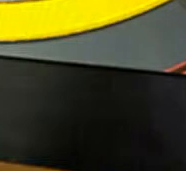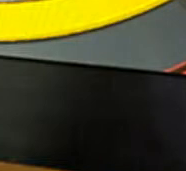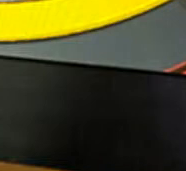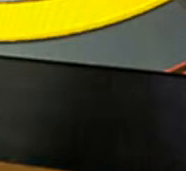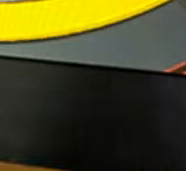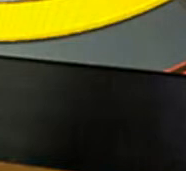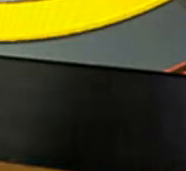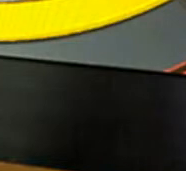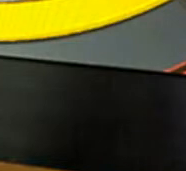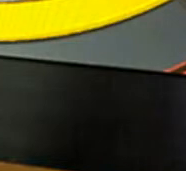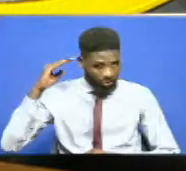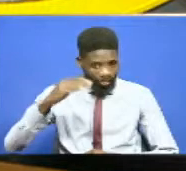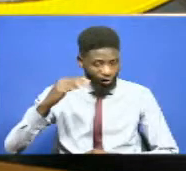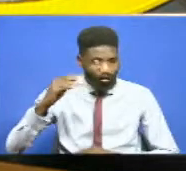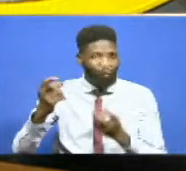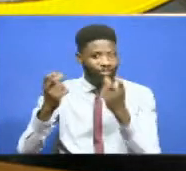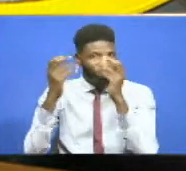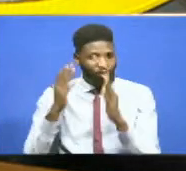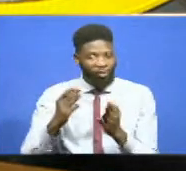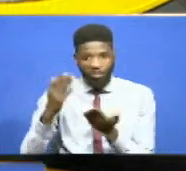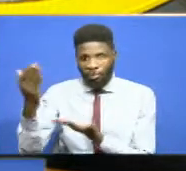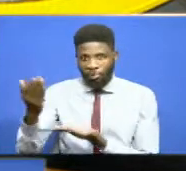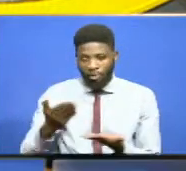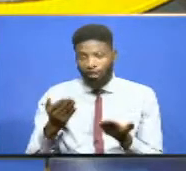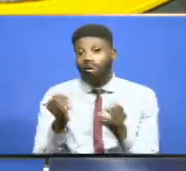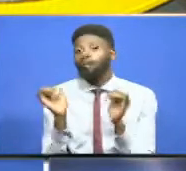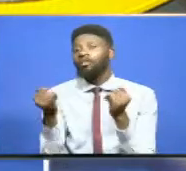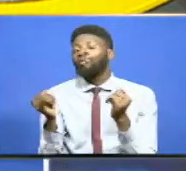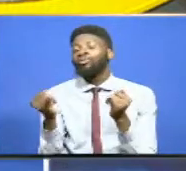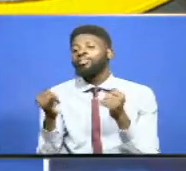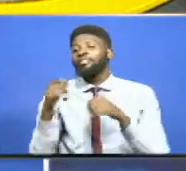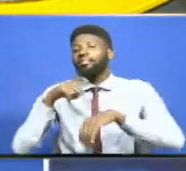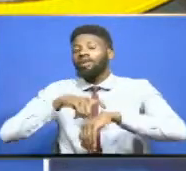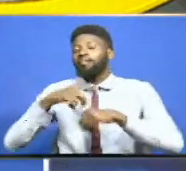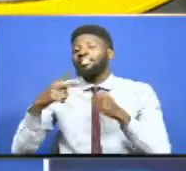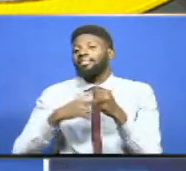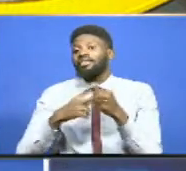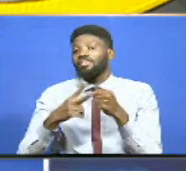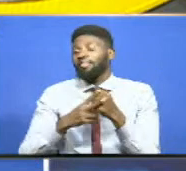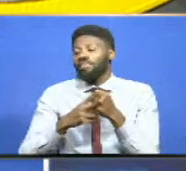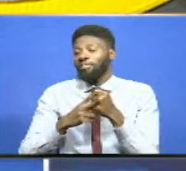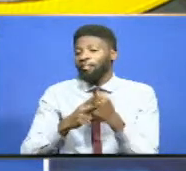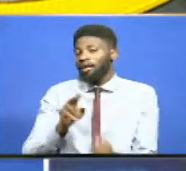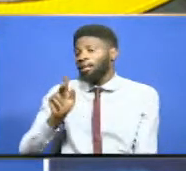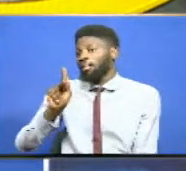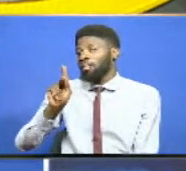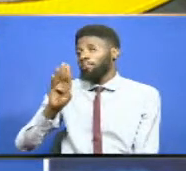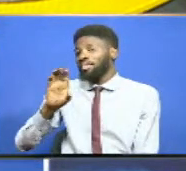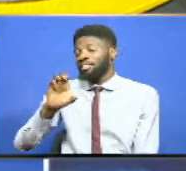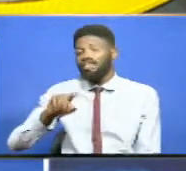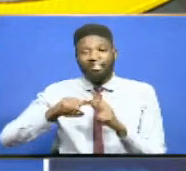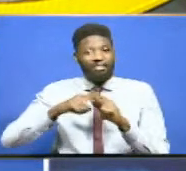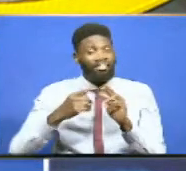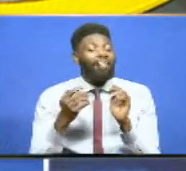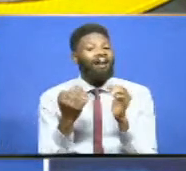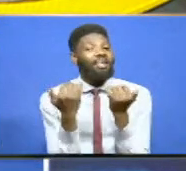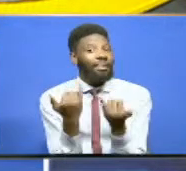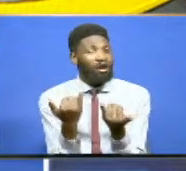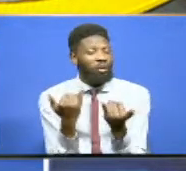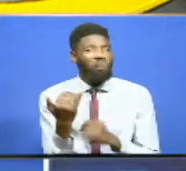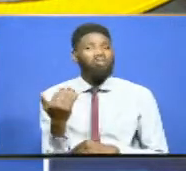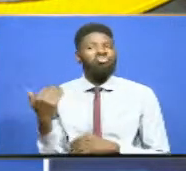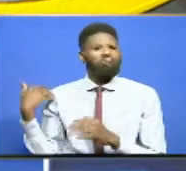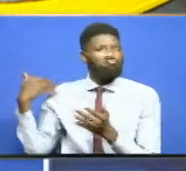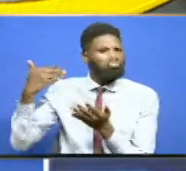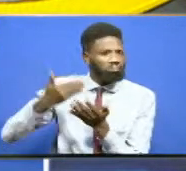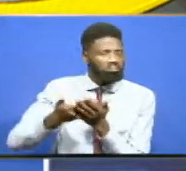Salheri mpenzi mtazamaji, karibu kwenye taarifa za Darubini ya Channel 1 ndio zinaanza sasa. Wanahabari wenza wamekuwa na mikiki